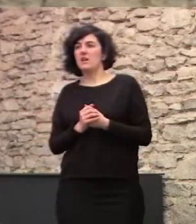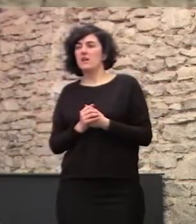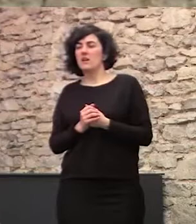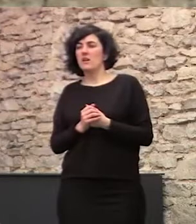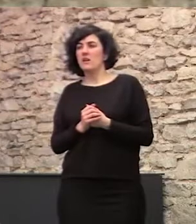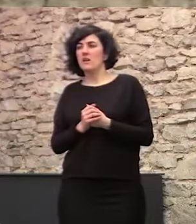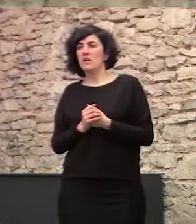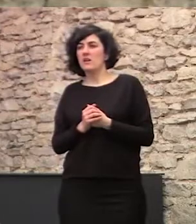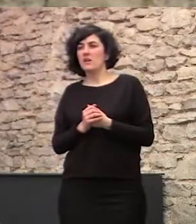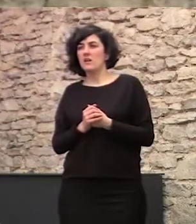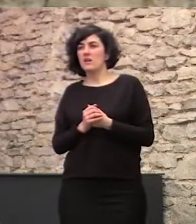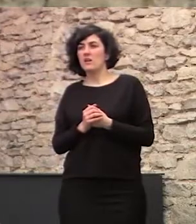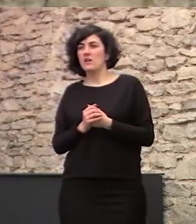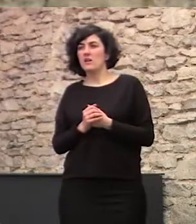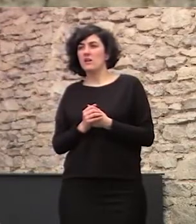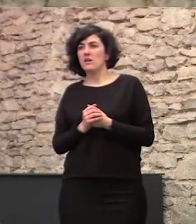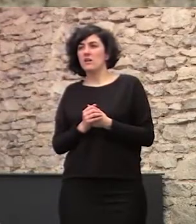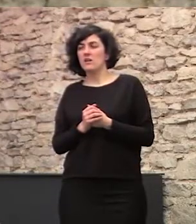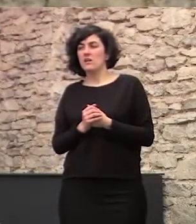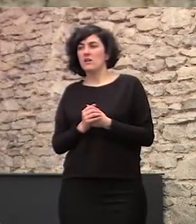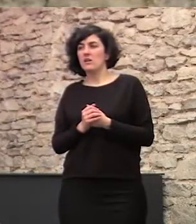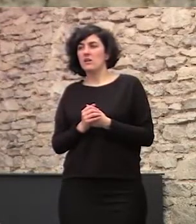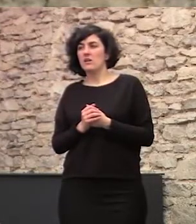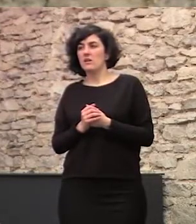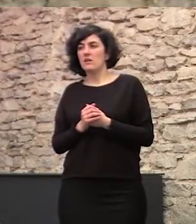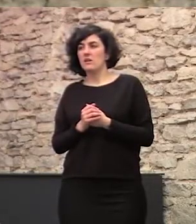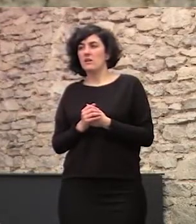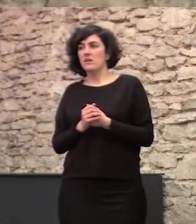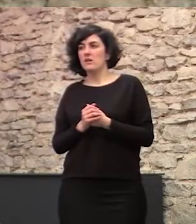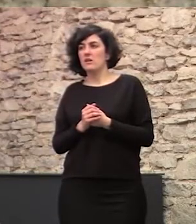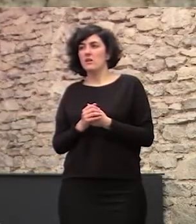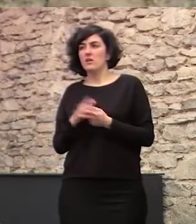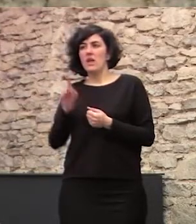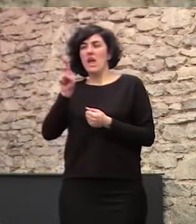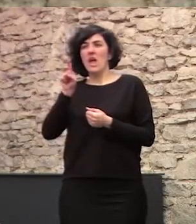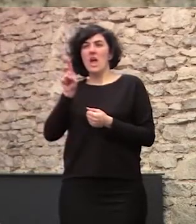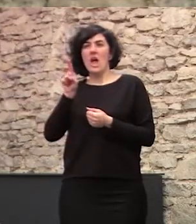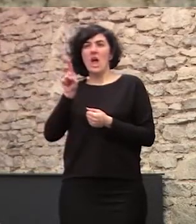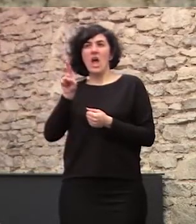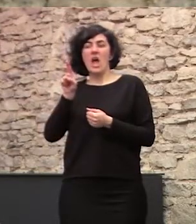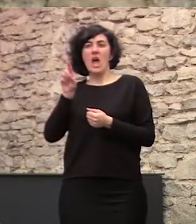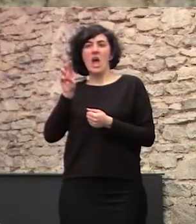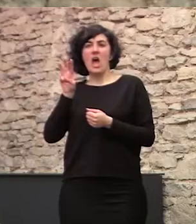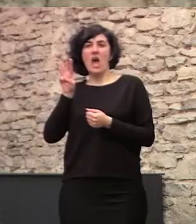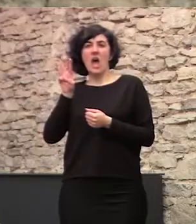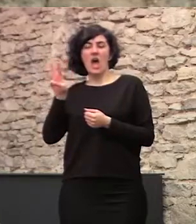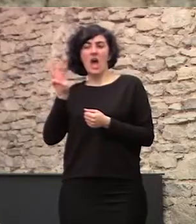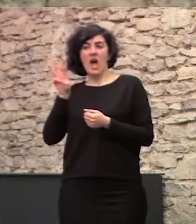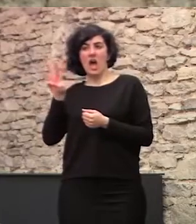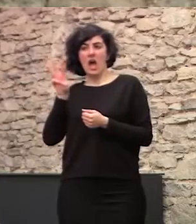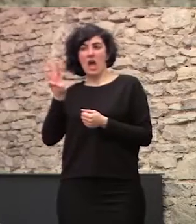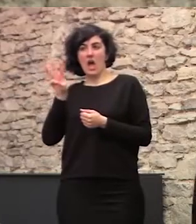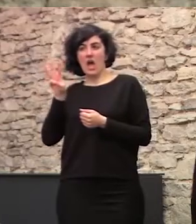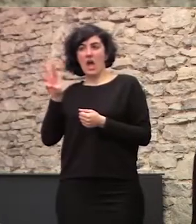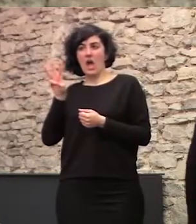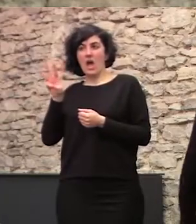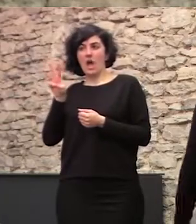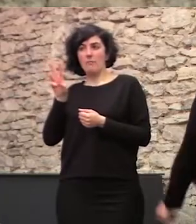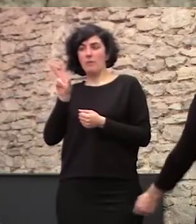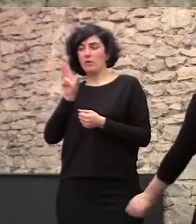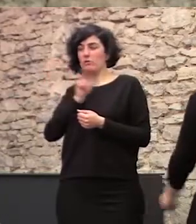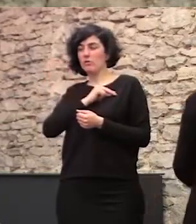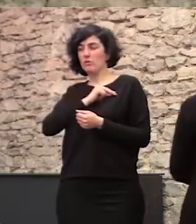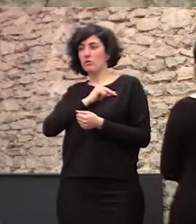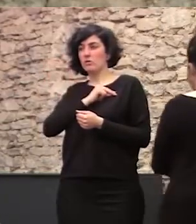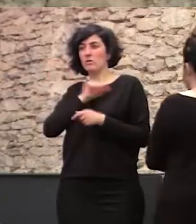Baina eukituzu amairu kritika, hori ez da horikoa,